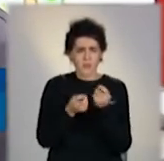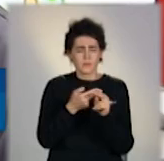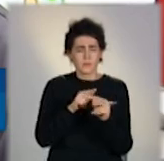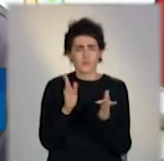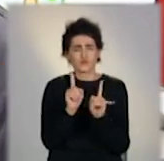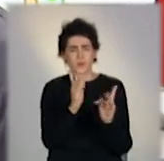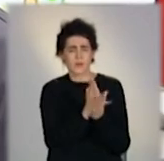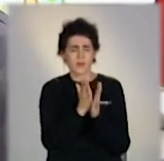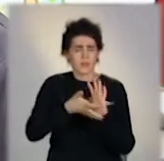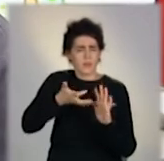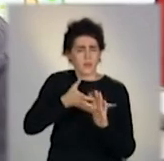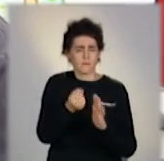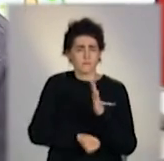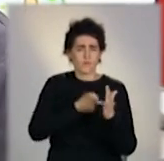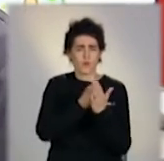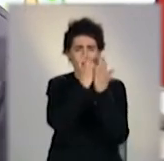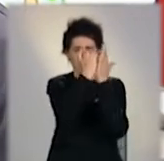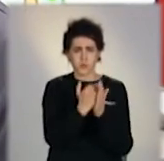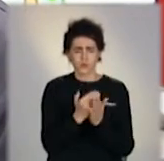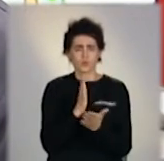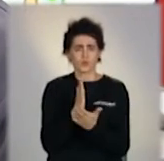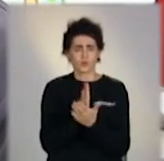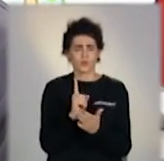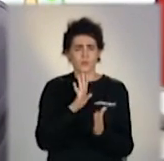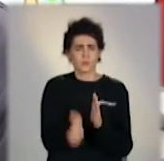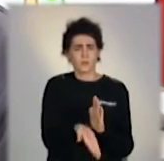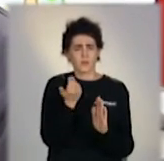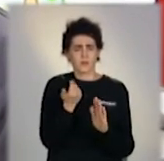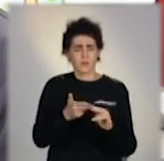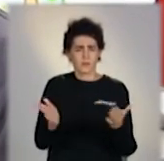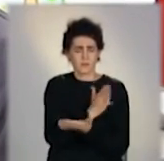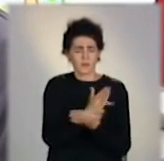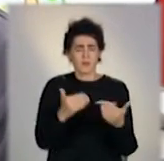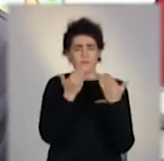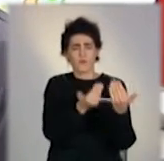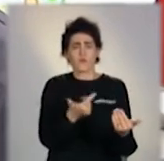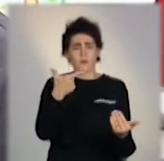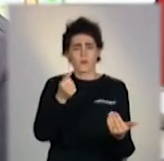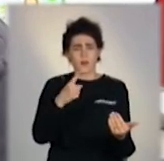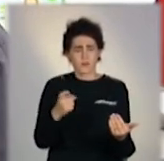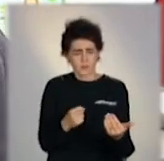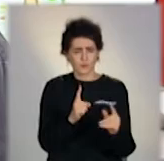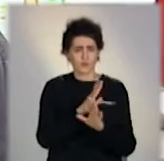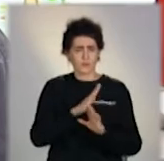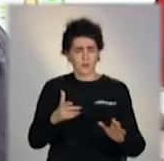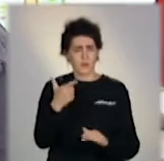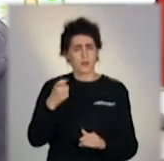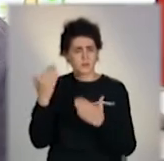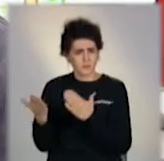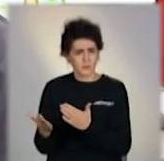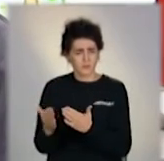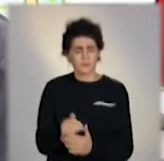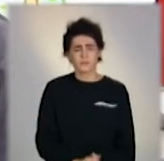процессе эксплуатации, до проектного состояния, что полностью исключает перетоки газа, так называемый недожиг газа,